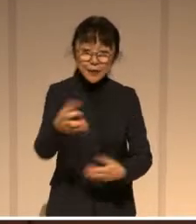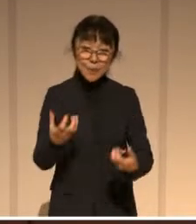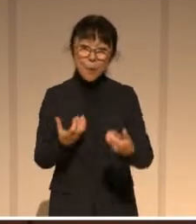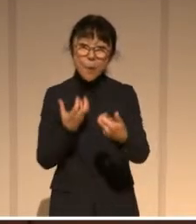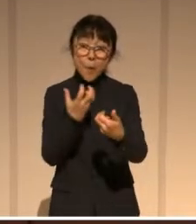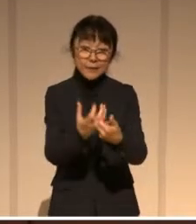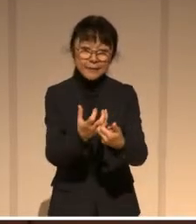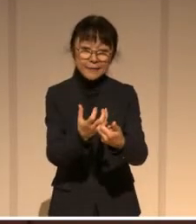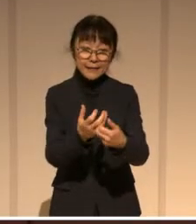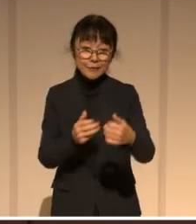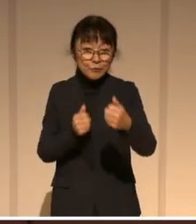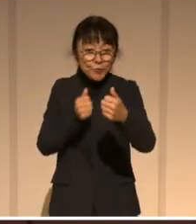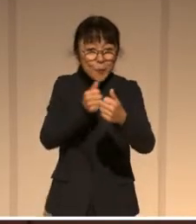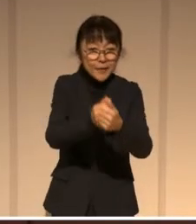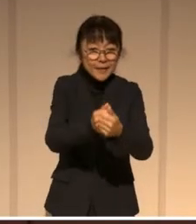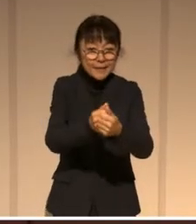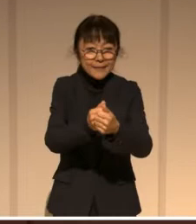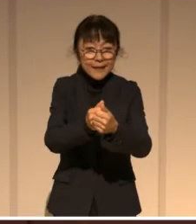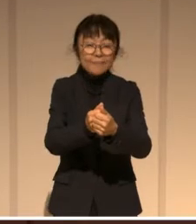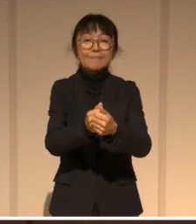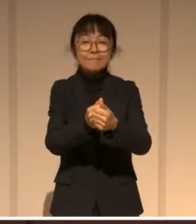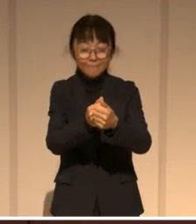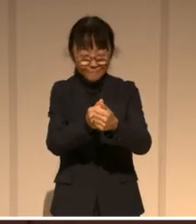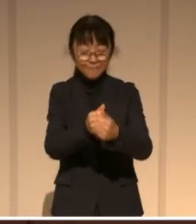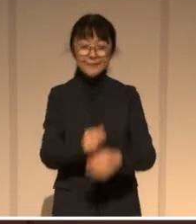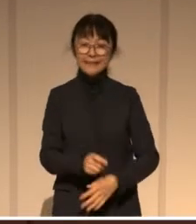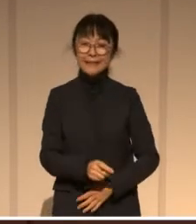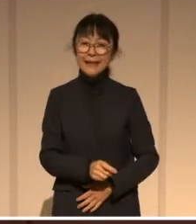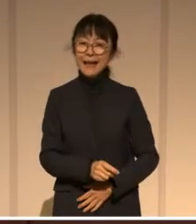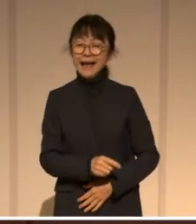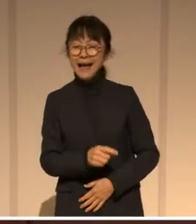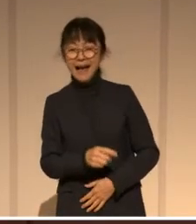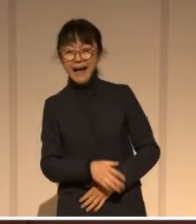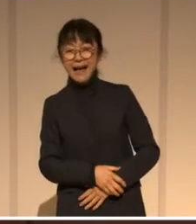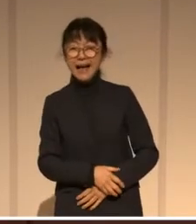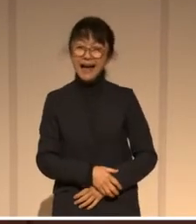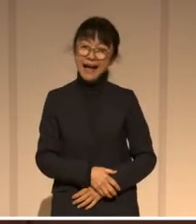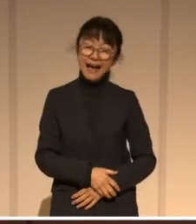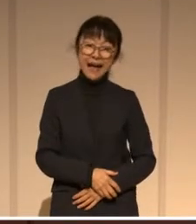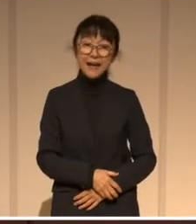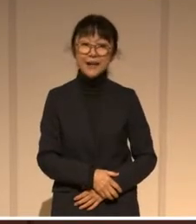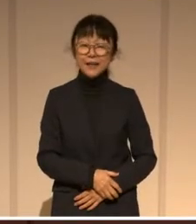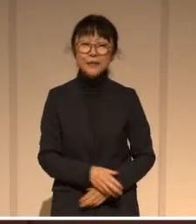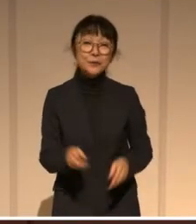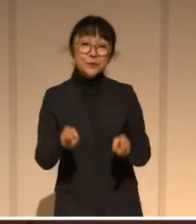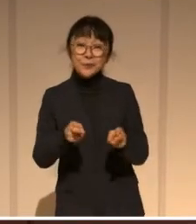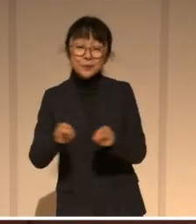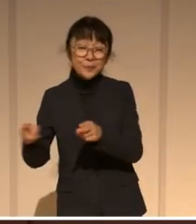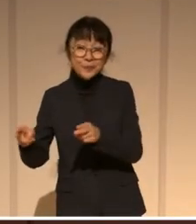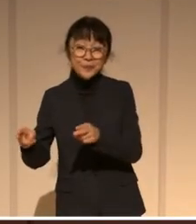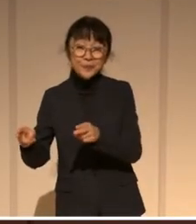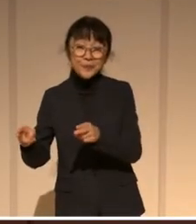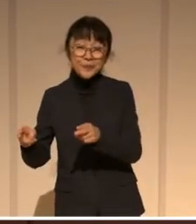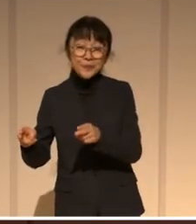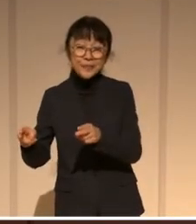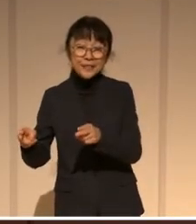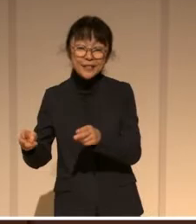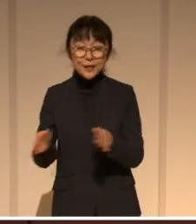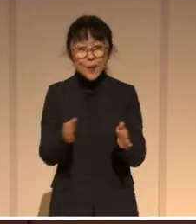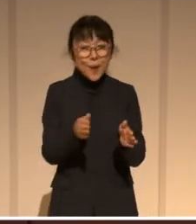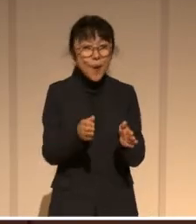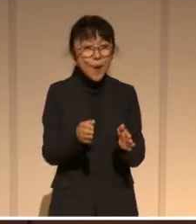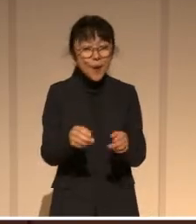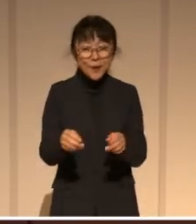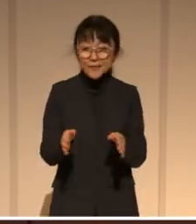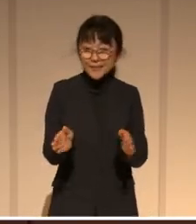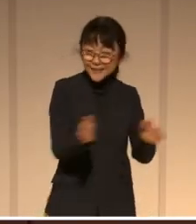チャに挑戦していただきますはいますではちょっとあの準備をしますので皆さんもご移動